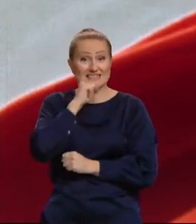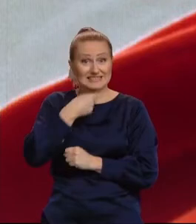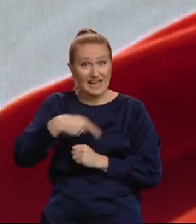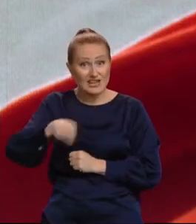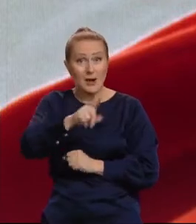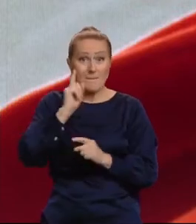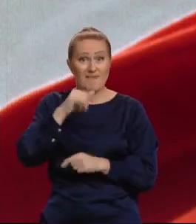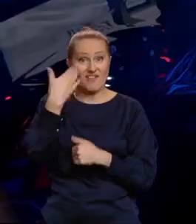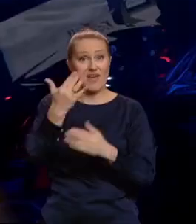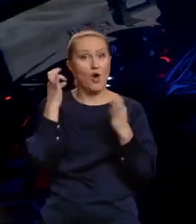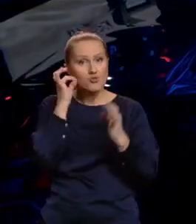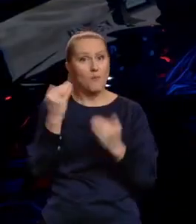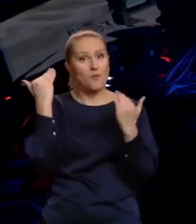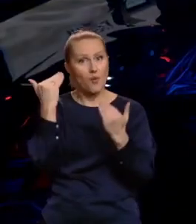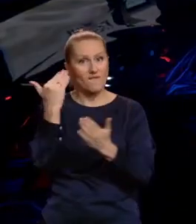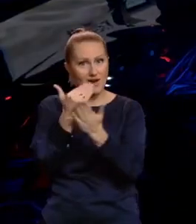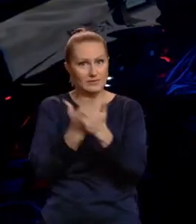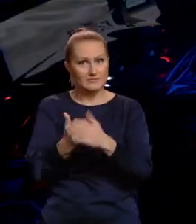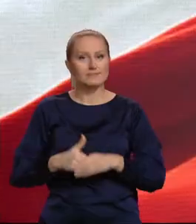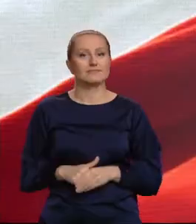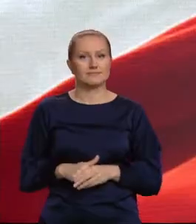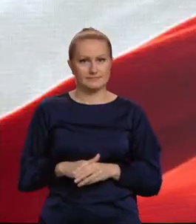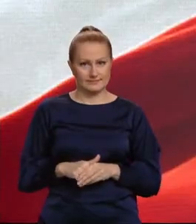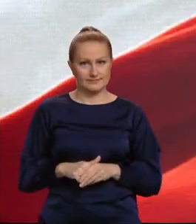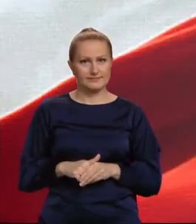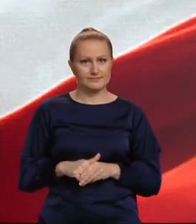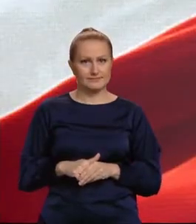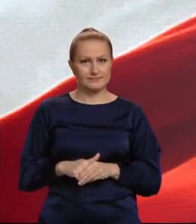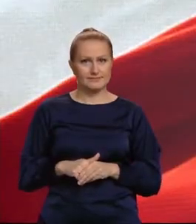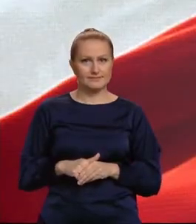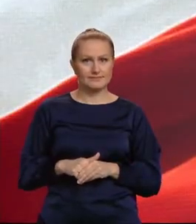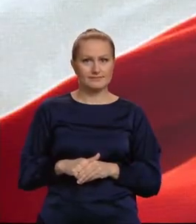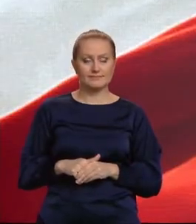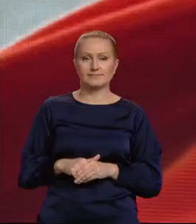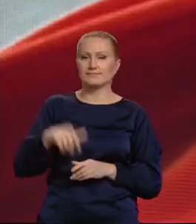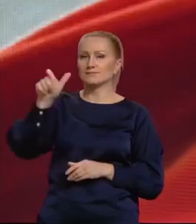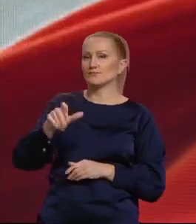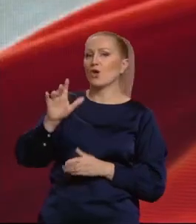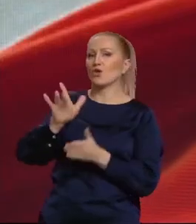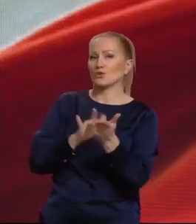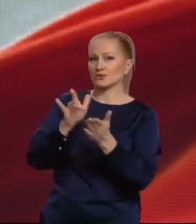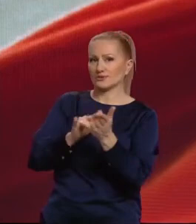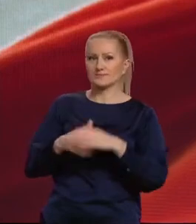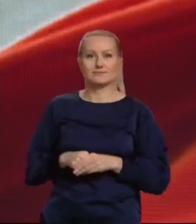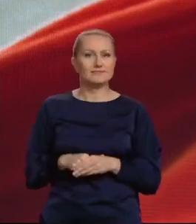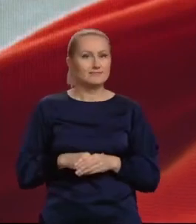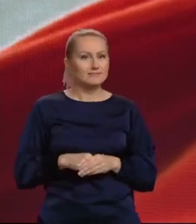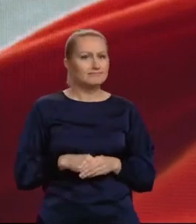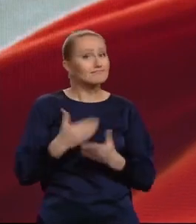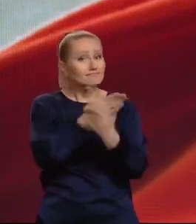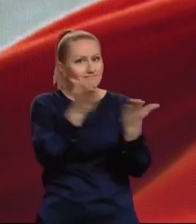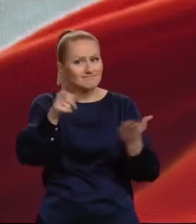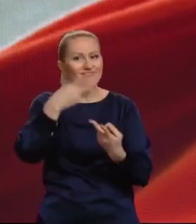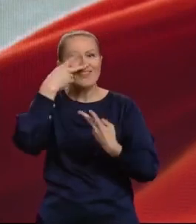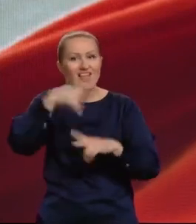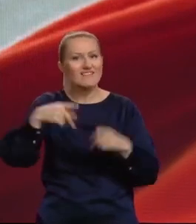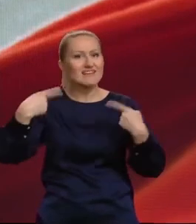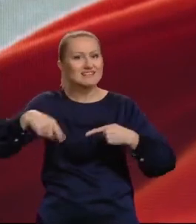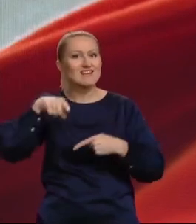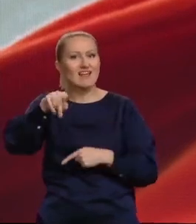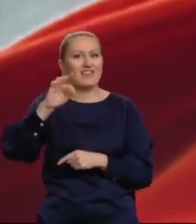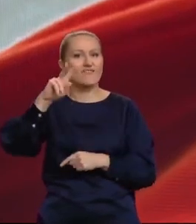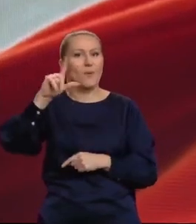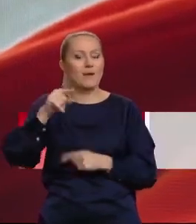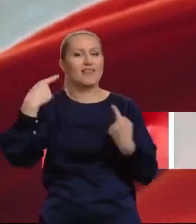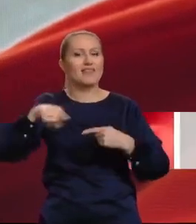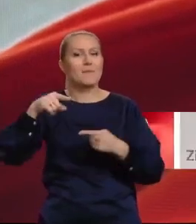rzeczywiście godna. I głos zabierze Donald Tusk. Tego państwo nie widzieli w TVP i tego nie powie